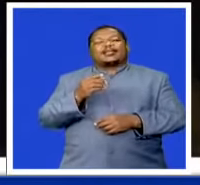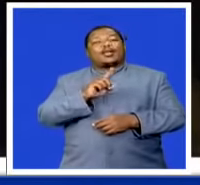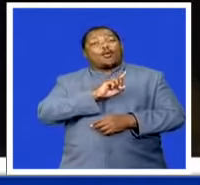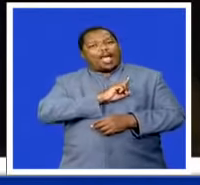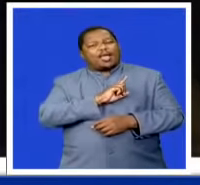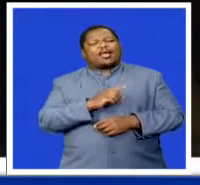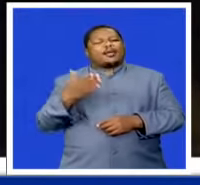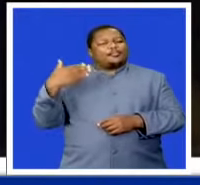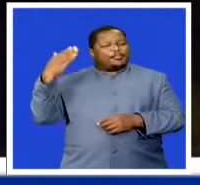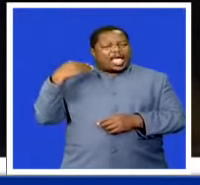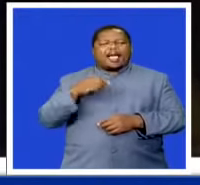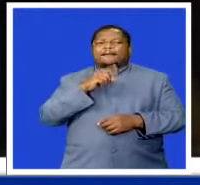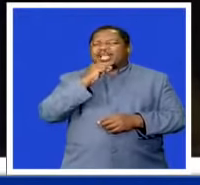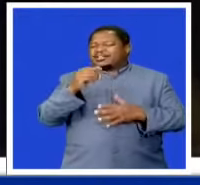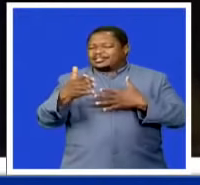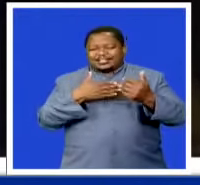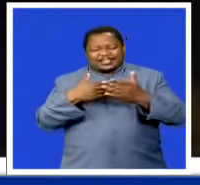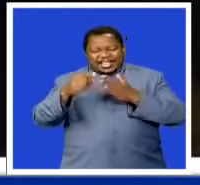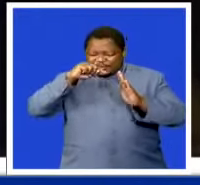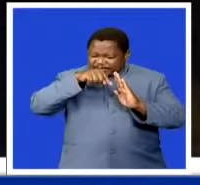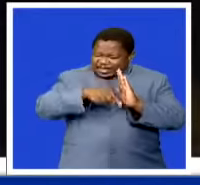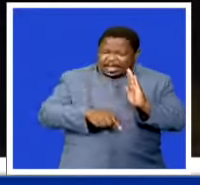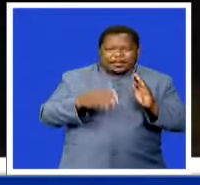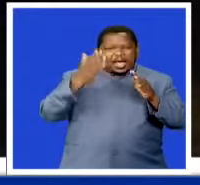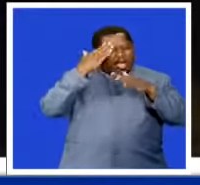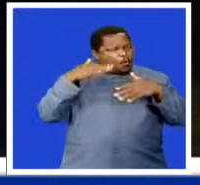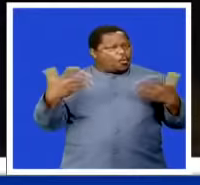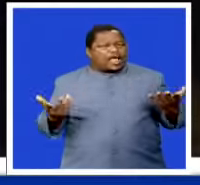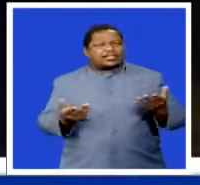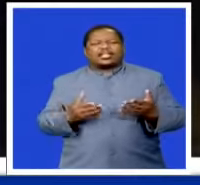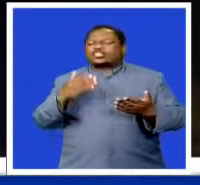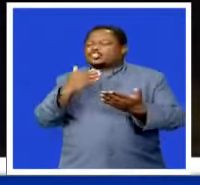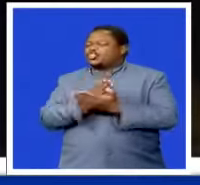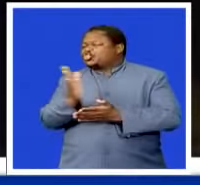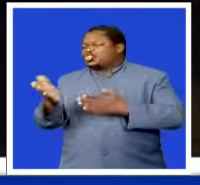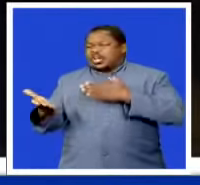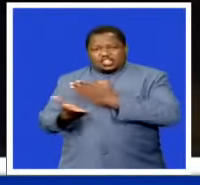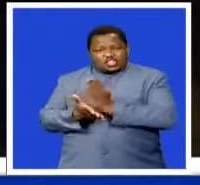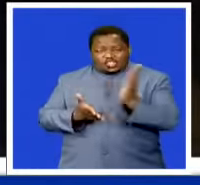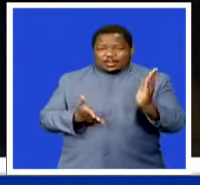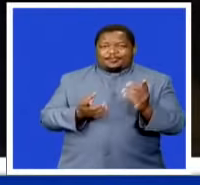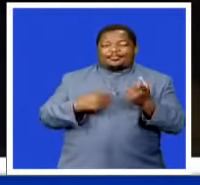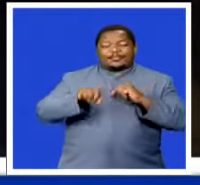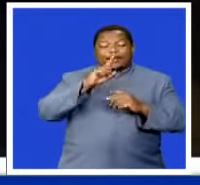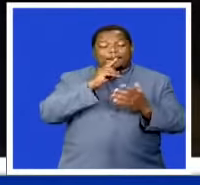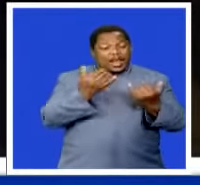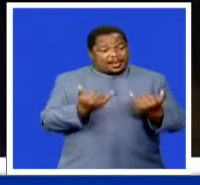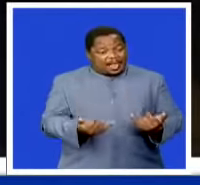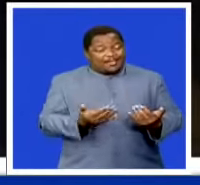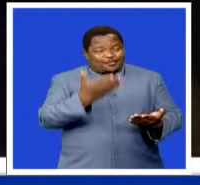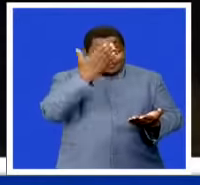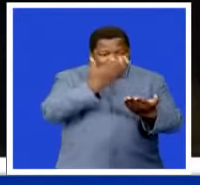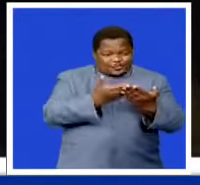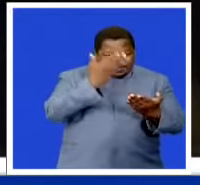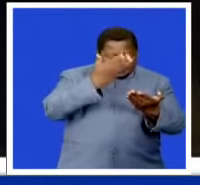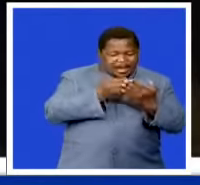asisi ready ngato besingakaconzi kungena kodwa so bese sekusenda siyakhwesha